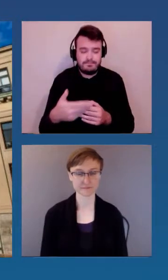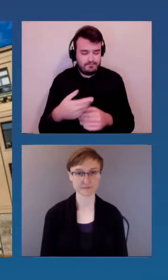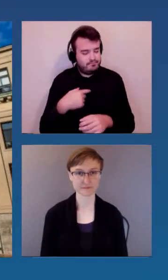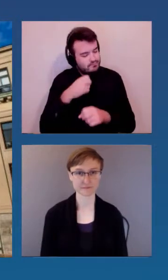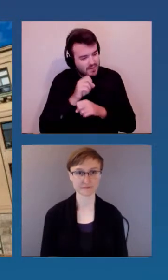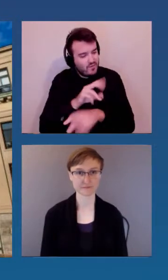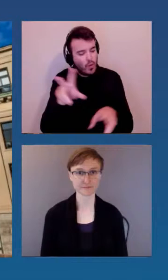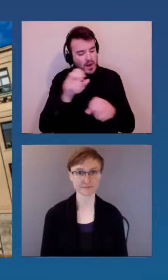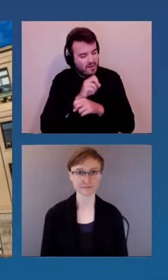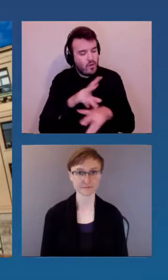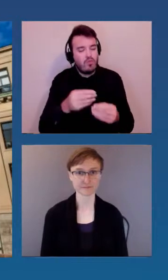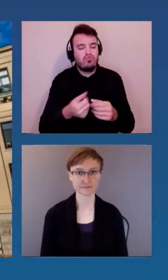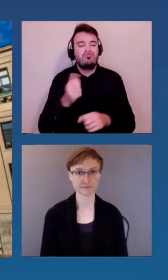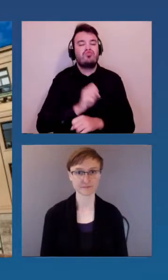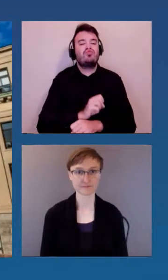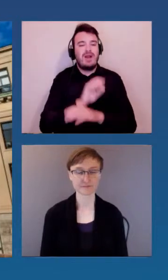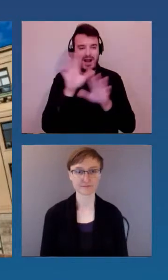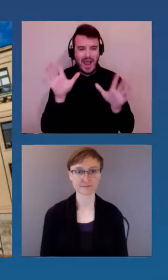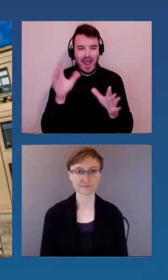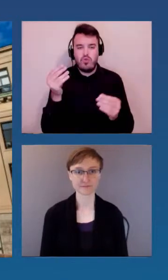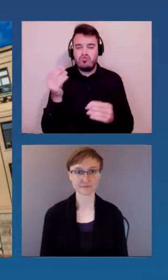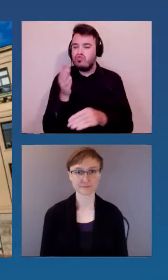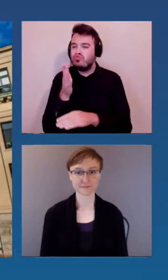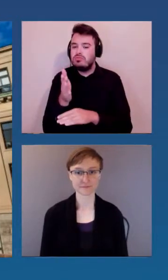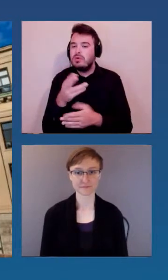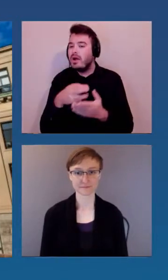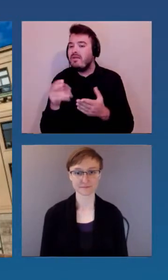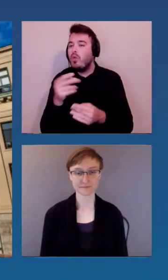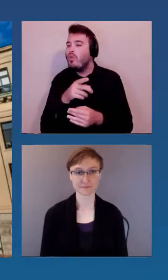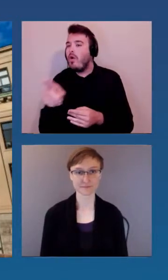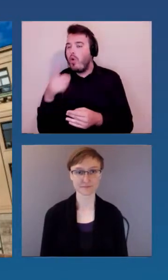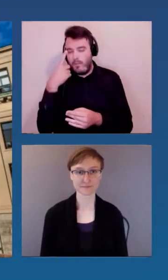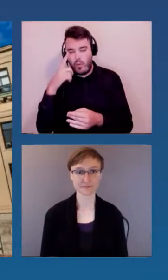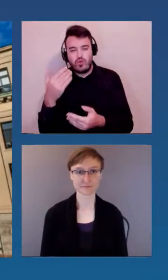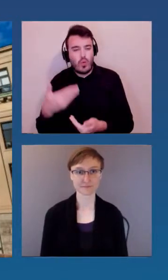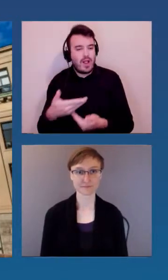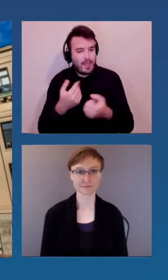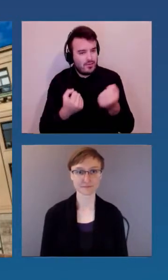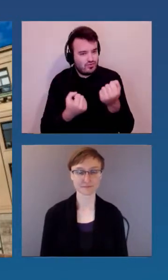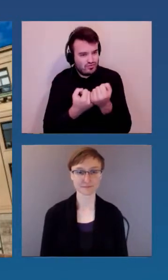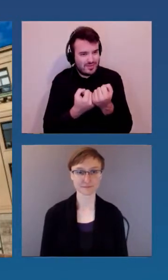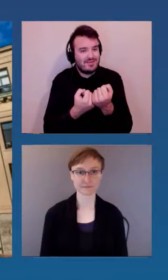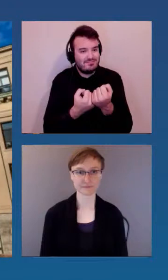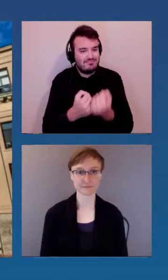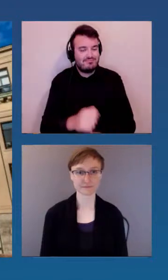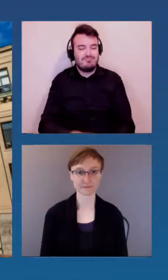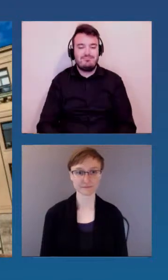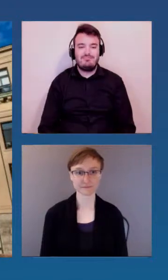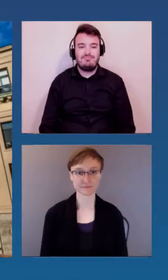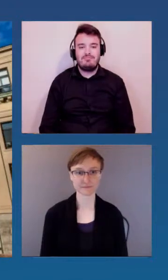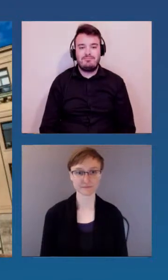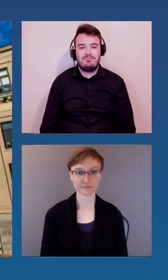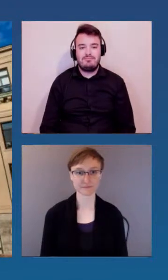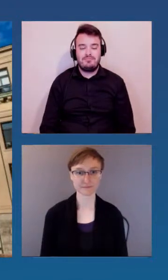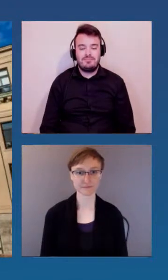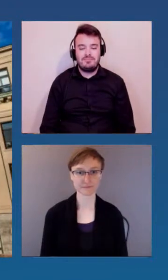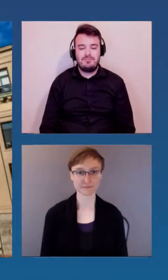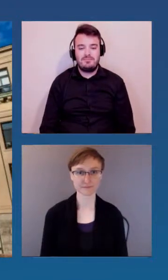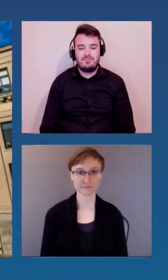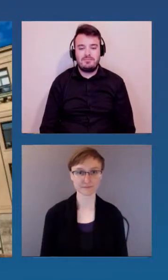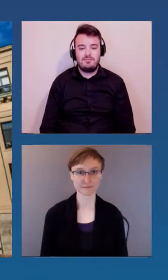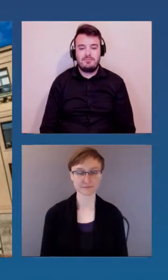pour les jeunes qui sont dans les cohortes. Mais nous allons continuer de façon résolue